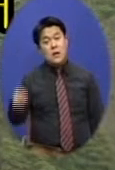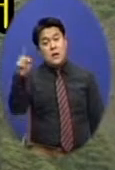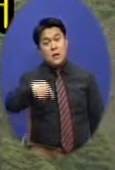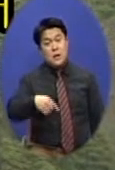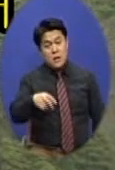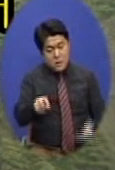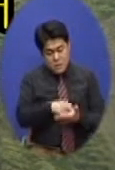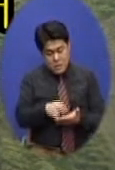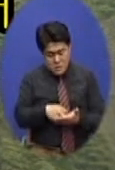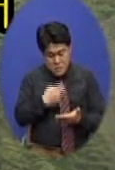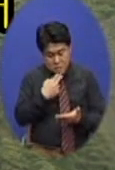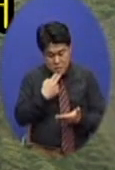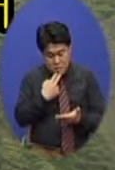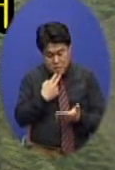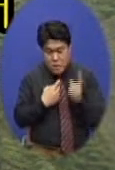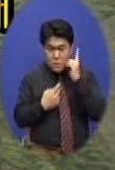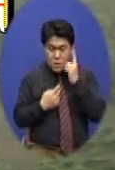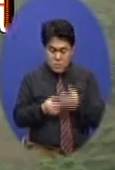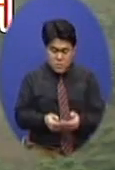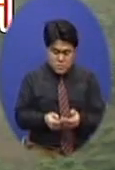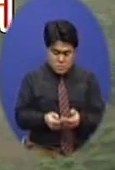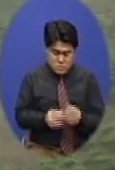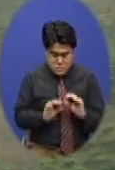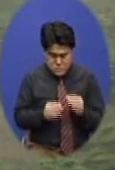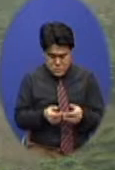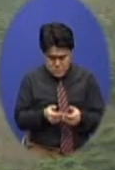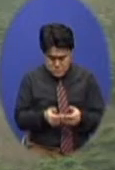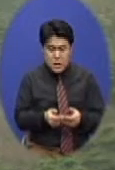어디 않는 휴대폰만 내만